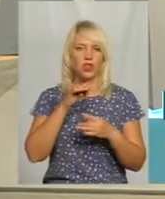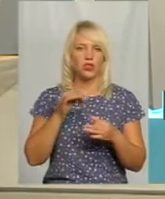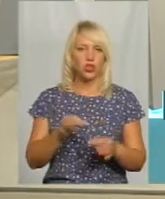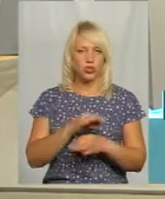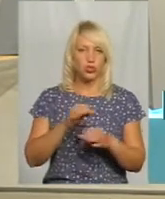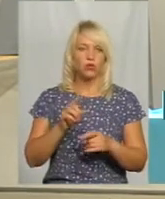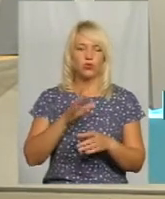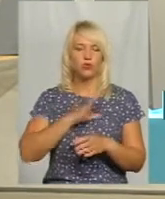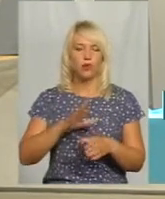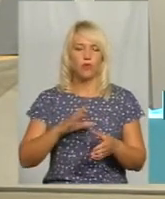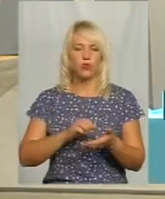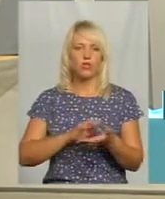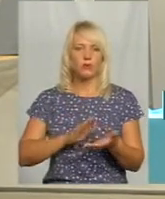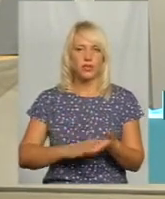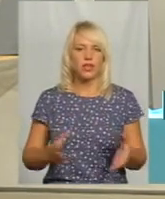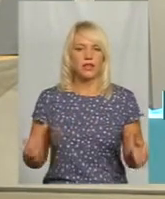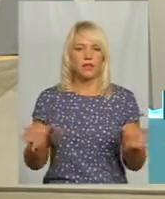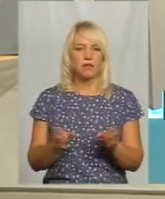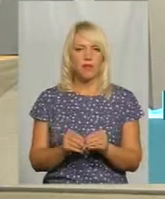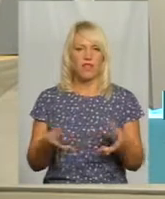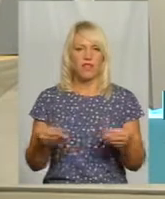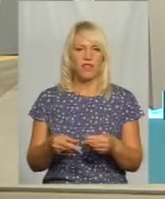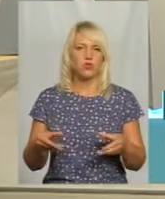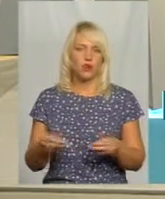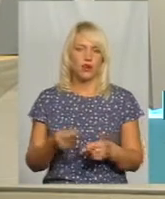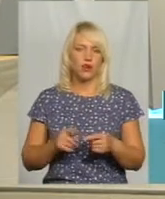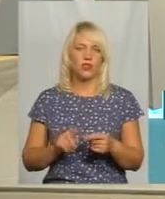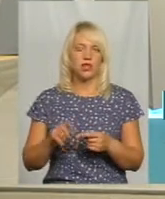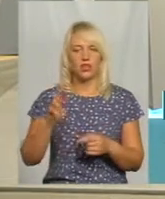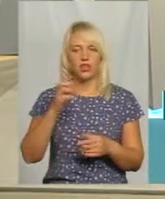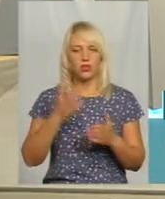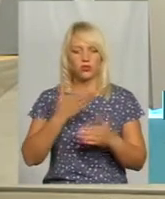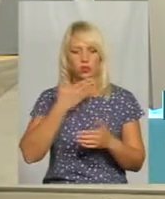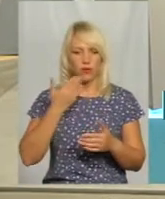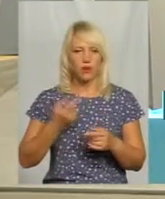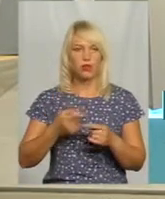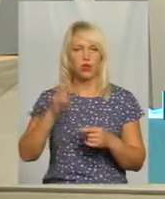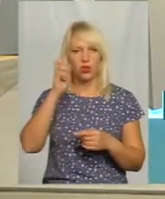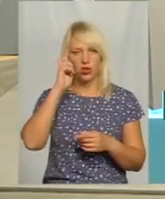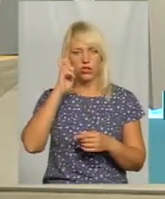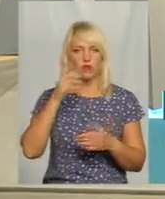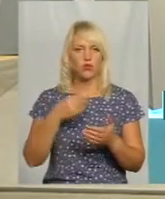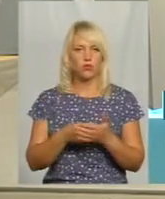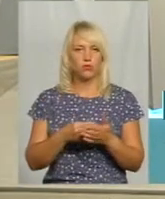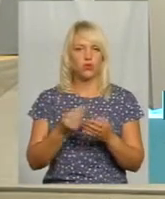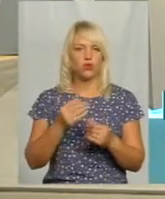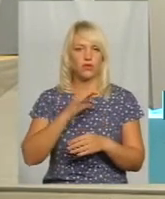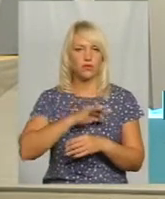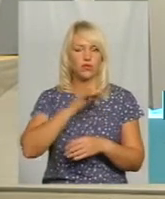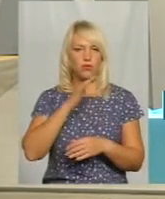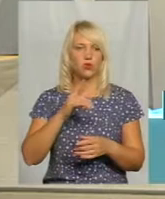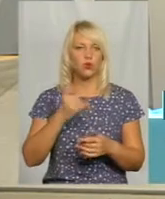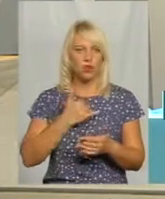закладено співфінансування. За відсутності співфінансування гроші з державного бюджету використовуватись не можуть. У нас є такі громади, які... Так, у